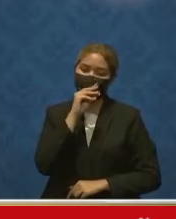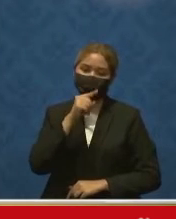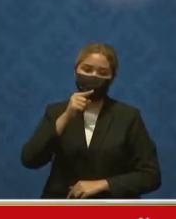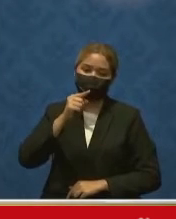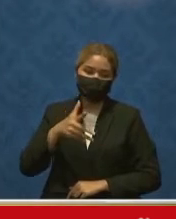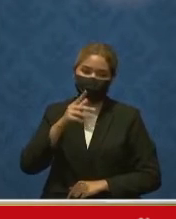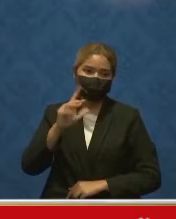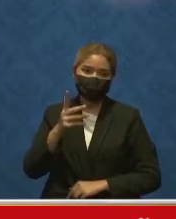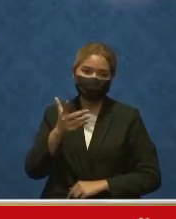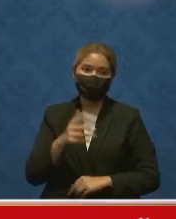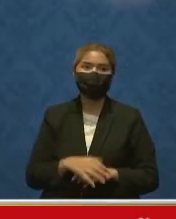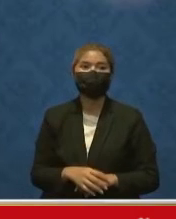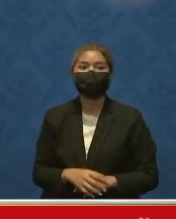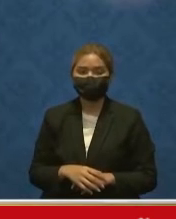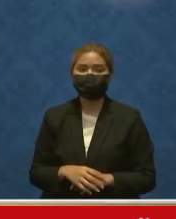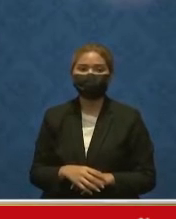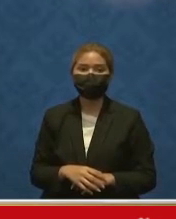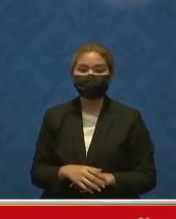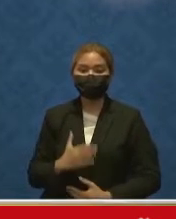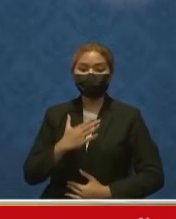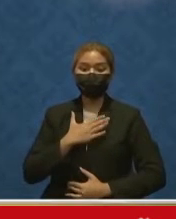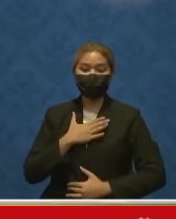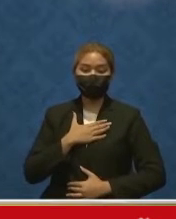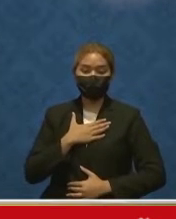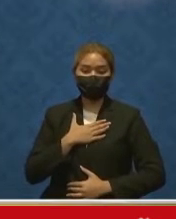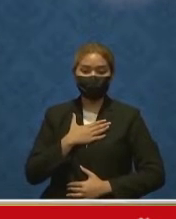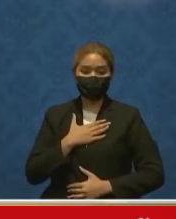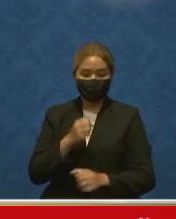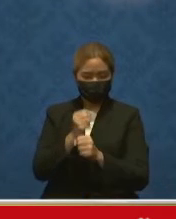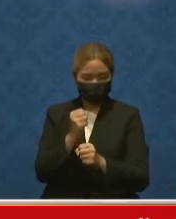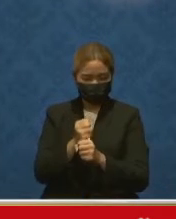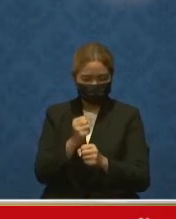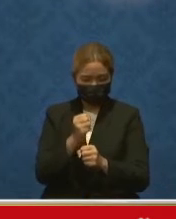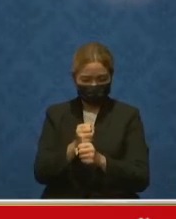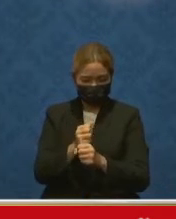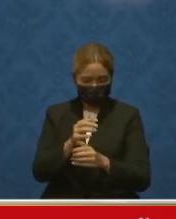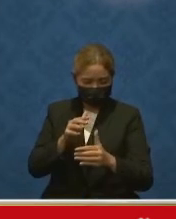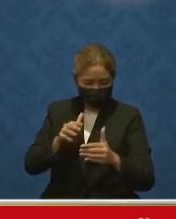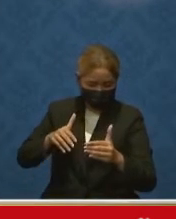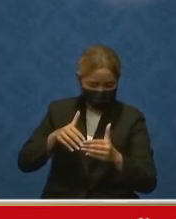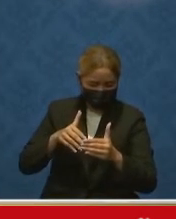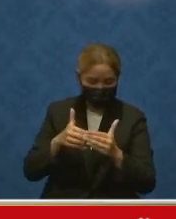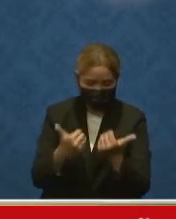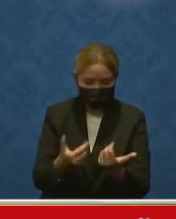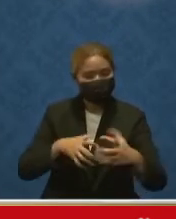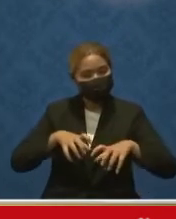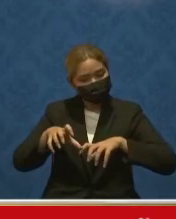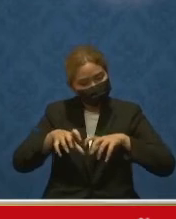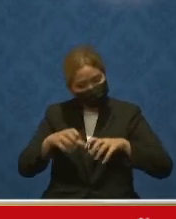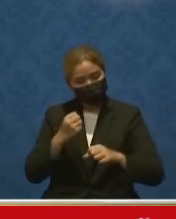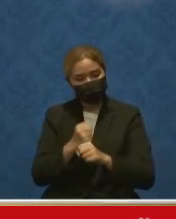ผมอยู่ในตรงนี้นะครับแล้วผมทำเรื่องนี้มาผมเรียนท่านนายกแล้วก็ท่านที่อธิบาย